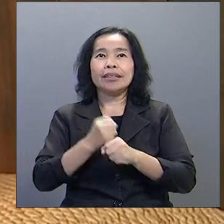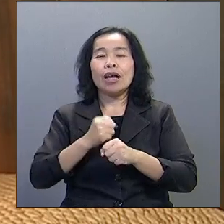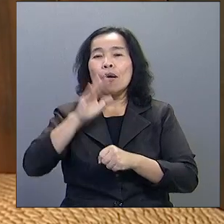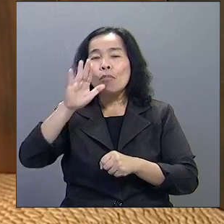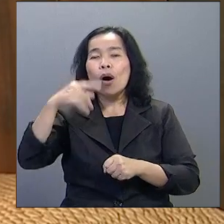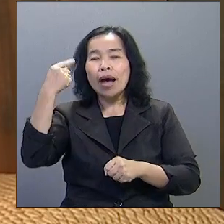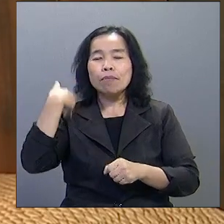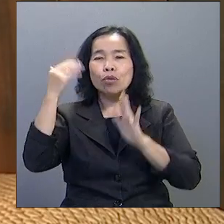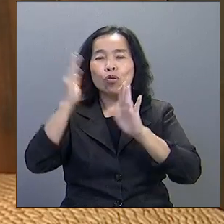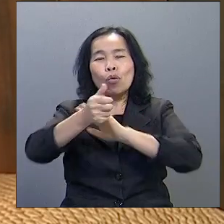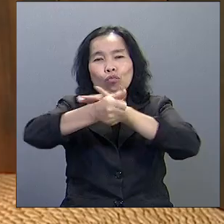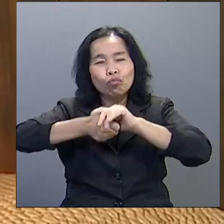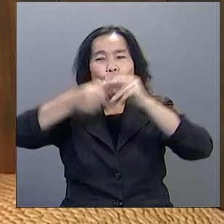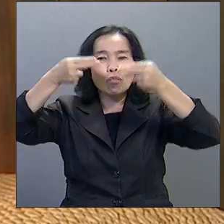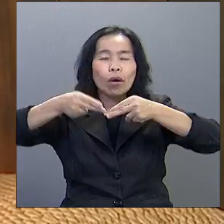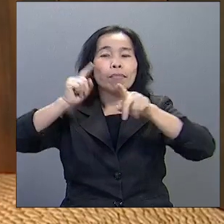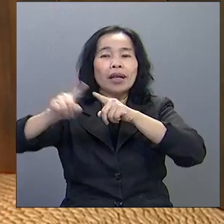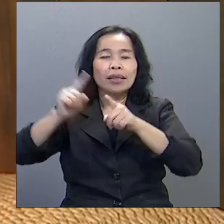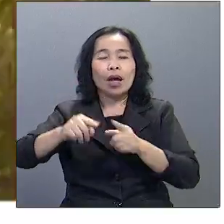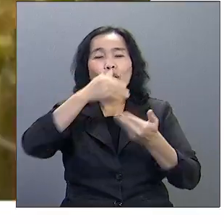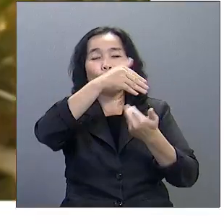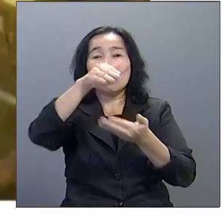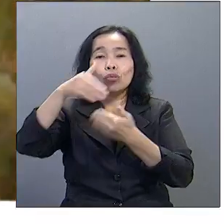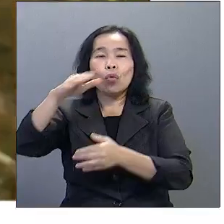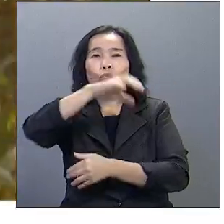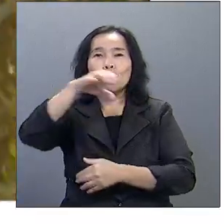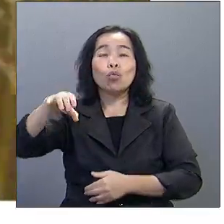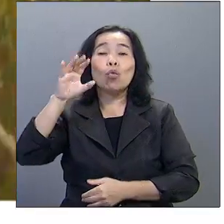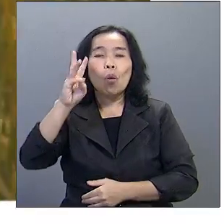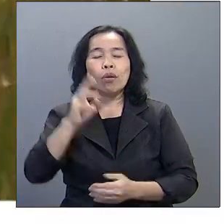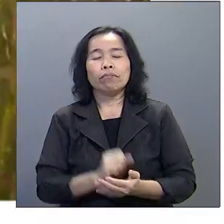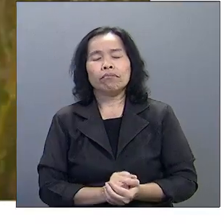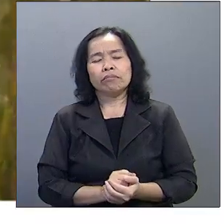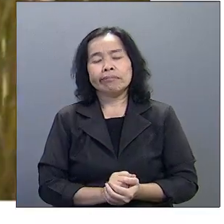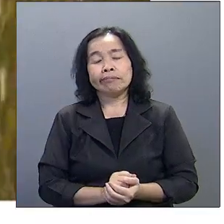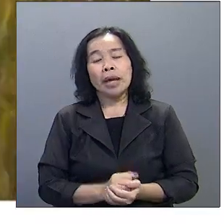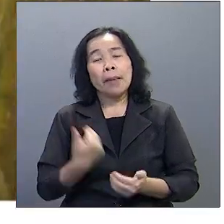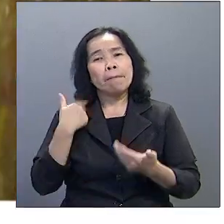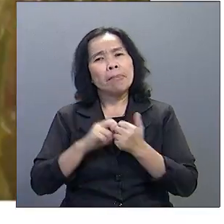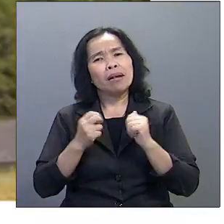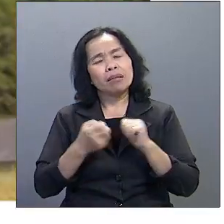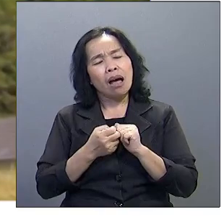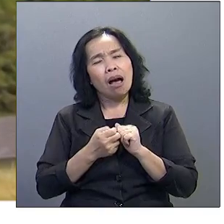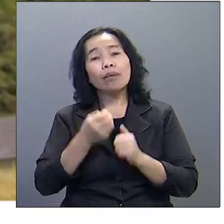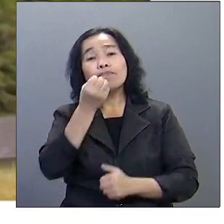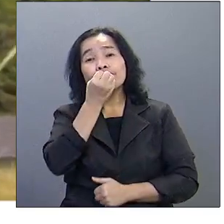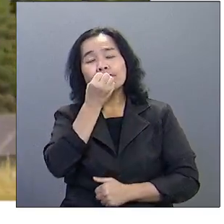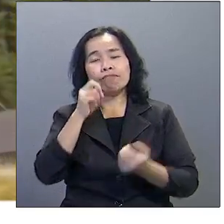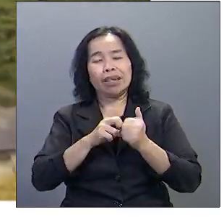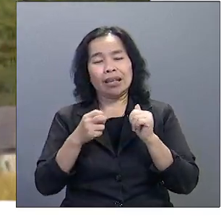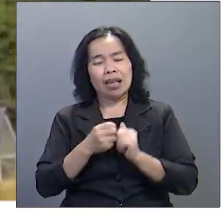แห่งครับแต่ก็เราก็มาคุยหลังจากนั้นว่าเอ่อปัญหาเรื่องข้าวปัญหาเรื่องเรื่องอาหารพวกเนี้ย